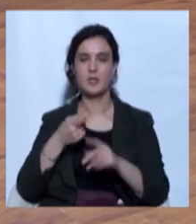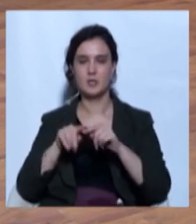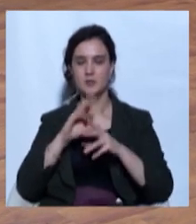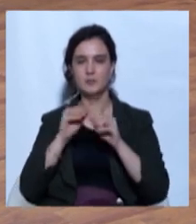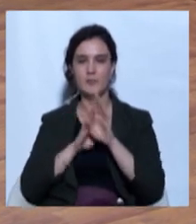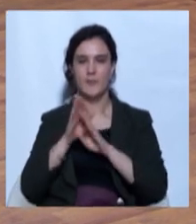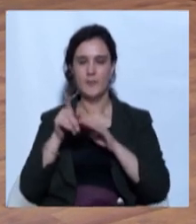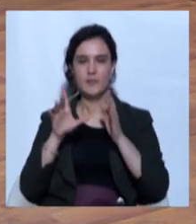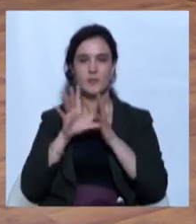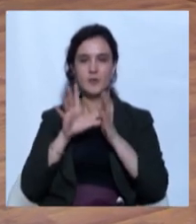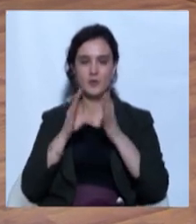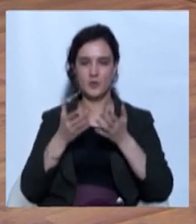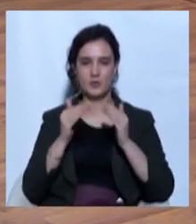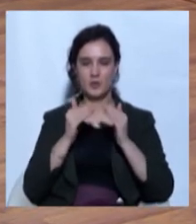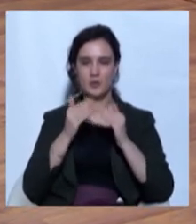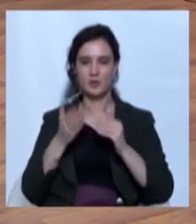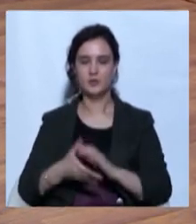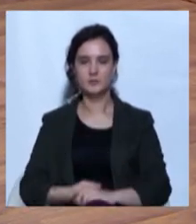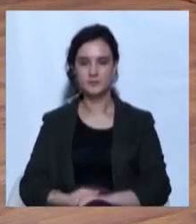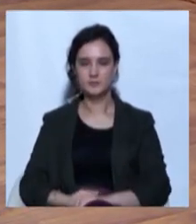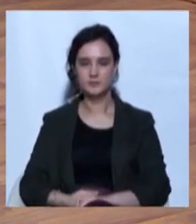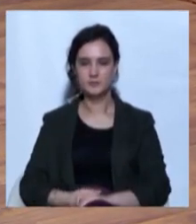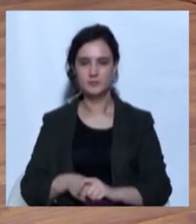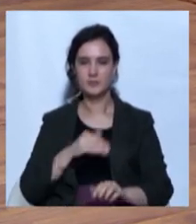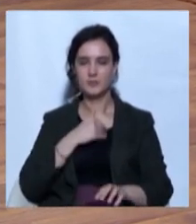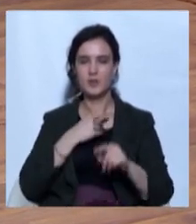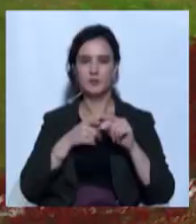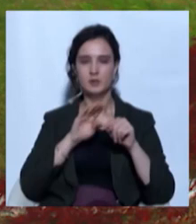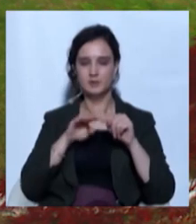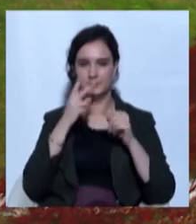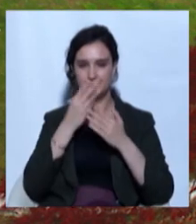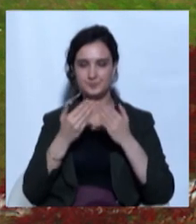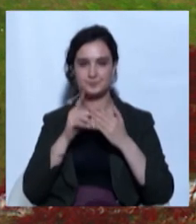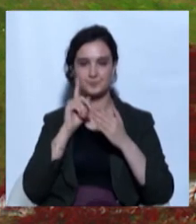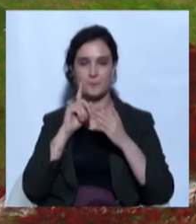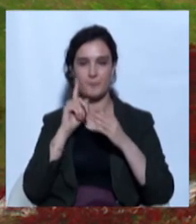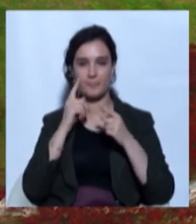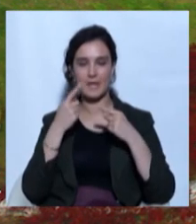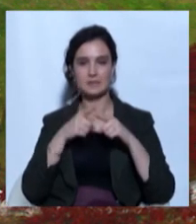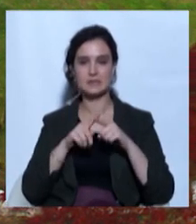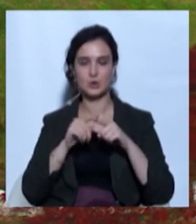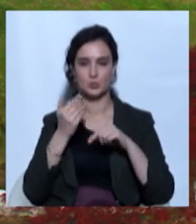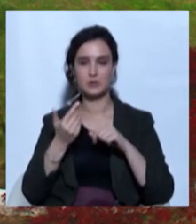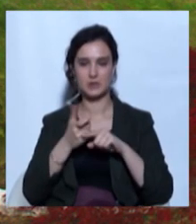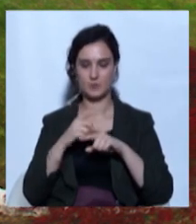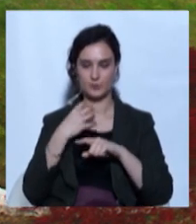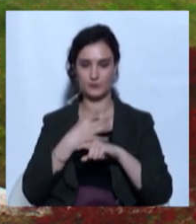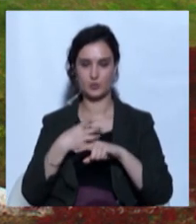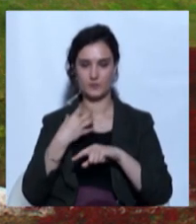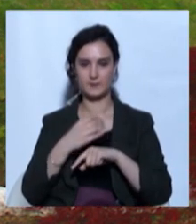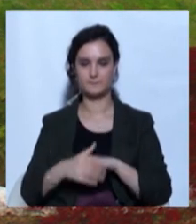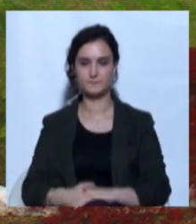სრულიად ენერგოეფექტური სახლია. გარდა ამისა, მინდა გაჩვენოთ მწვანე არქიტექტურის კიდევ ერთი ძალიან მნიშვნელოვანი